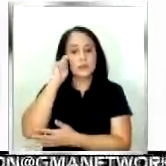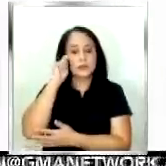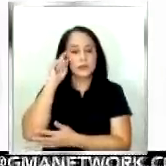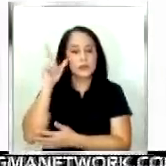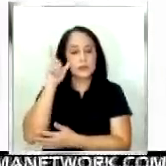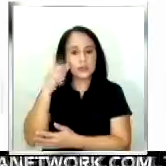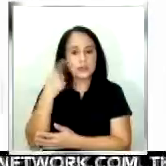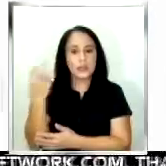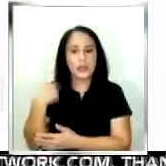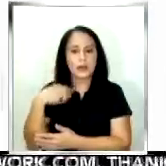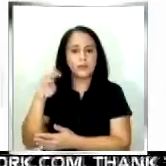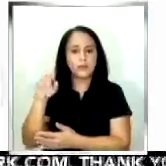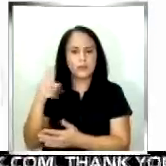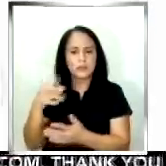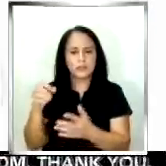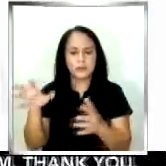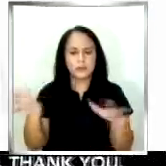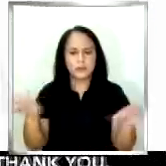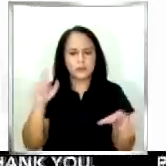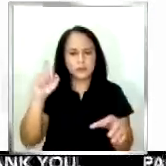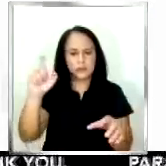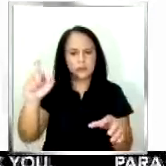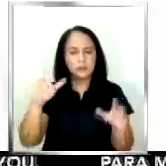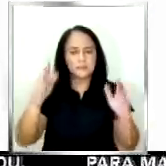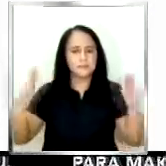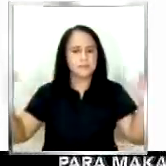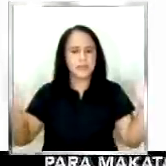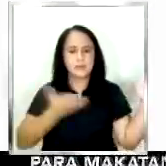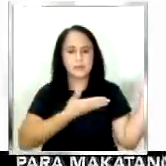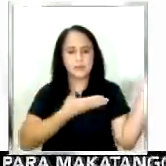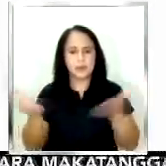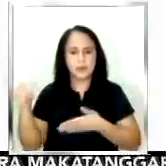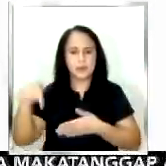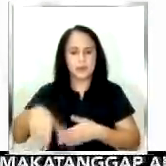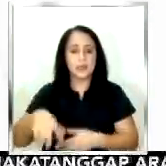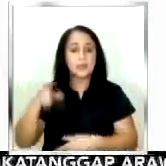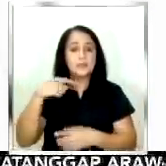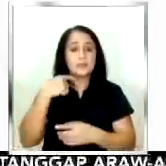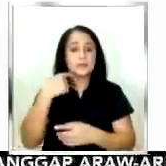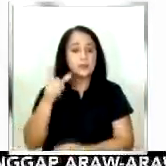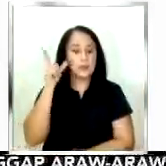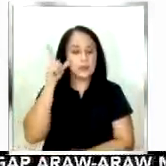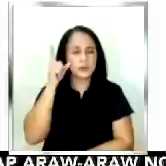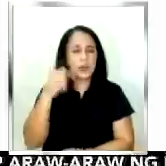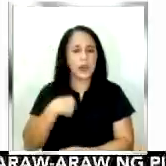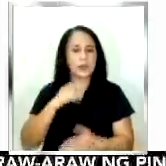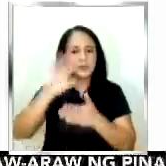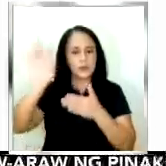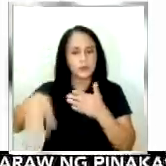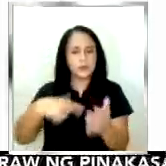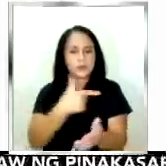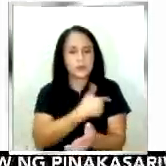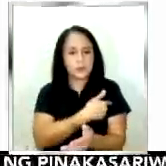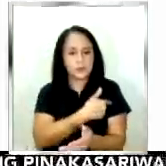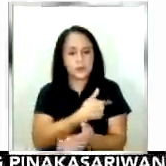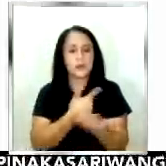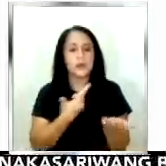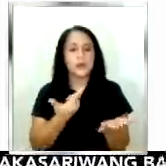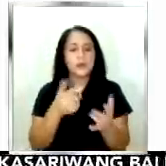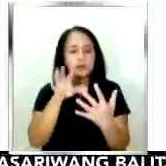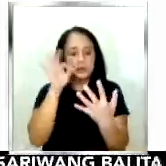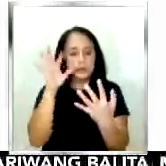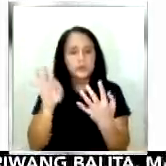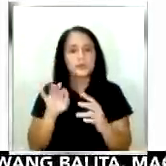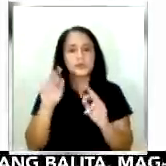raw nito ang isang malaking shipment. Dagdag ni Loxin, sa hinaharap daw may kompletong bakunang mapagpipilian ang publiko pero hindi raw